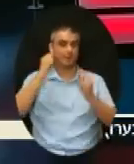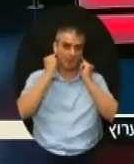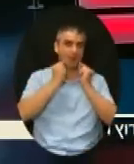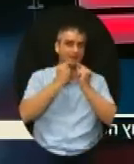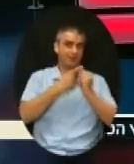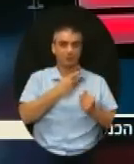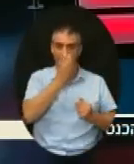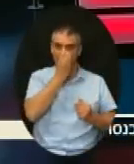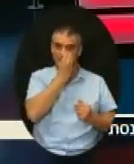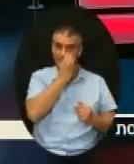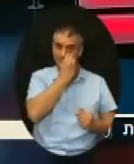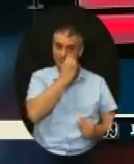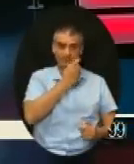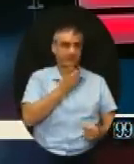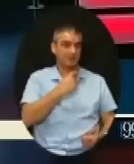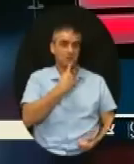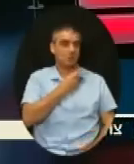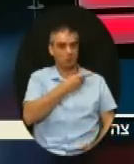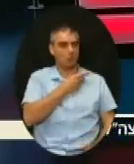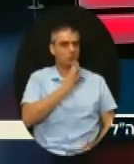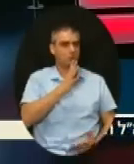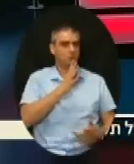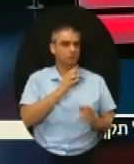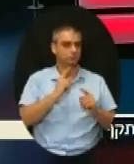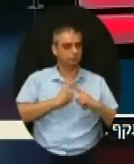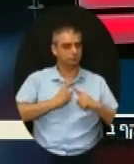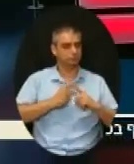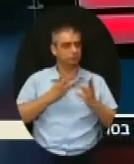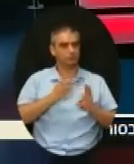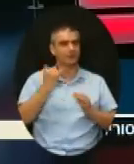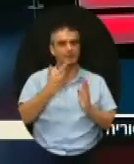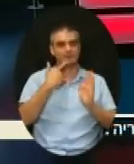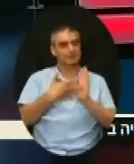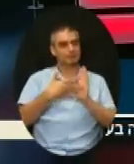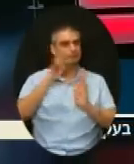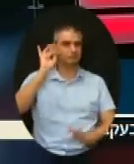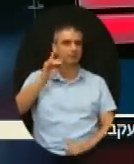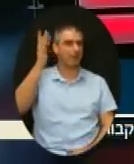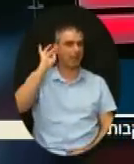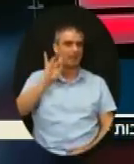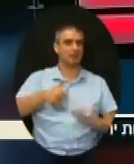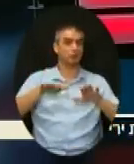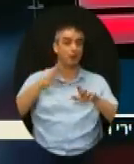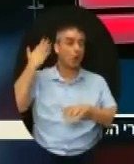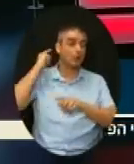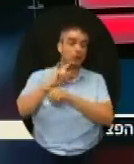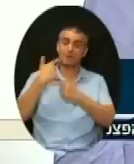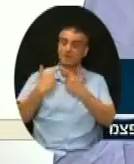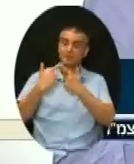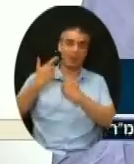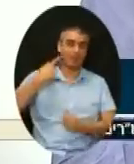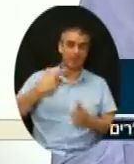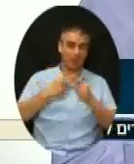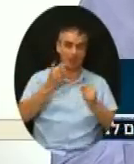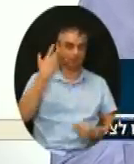ליברמן, שצריך לומר, הוא די קונסיסטנטי בביקורת שלו על נתניהו, עוד מימי צוק איתן. נכון, ישב כאן מקודם חבר